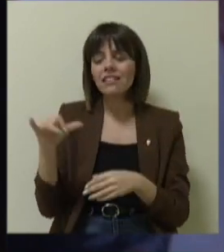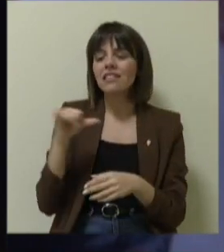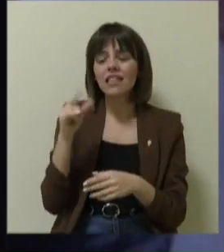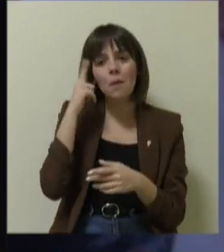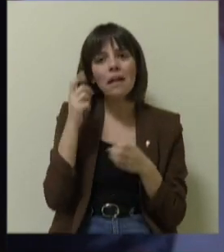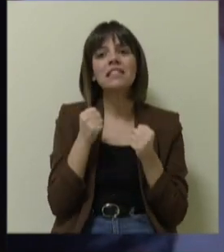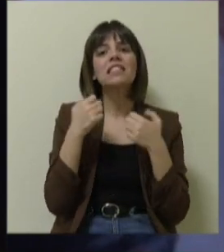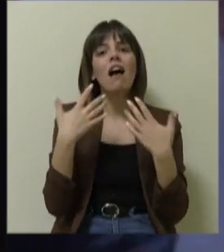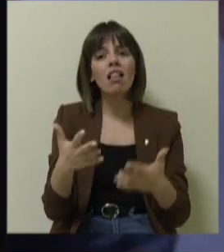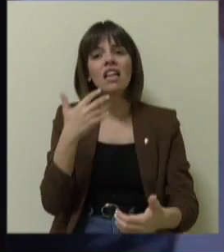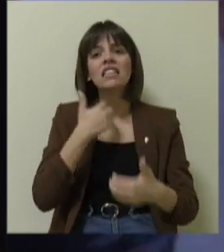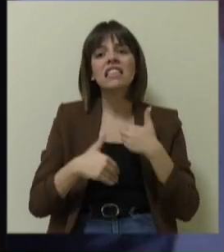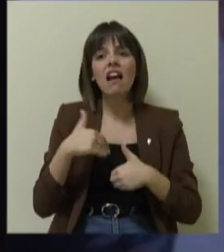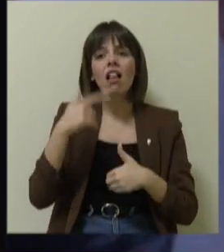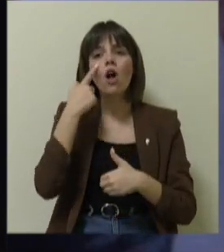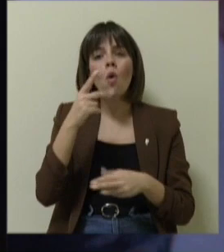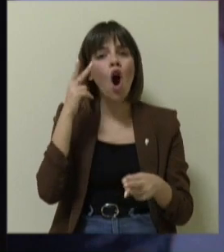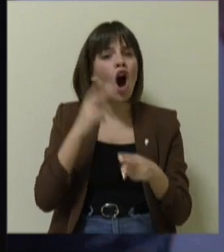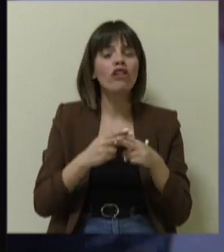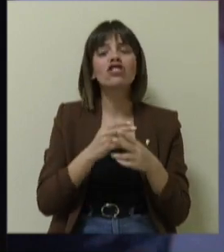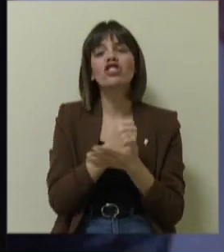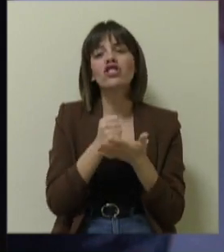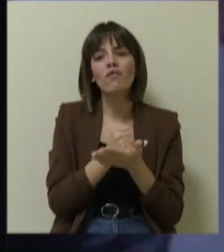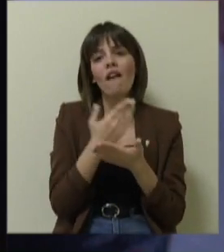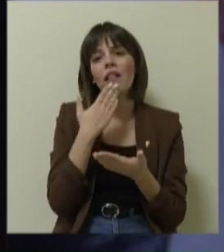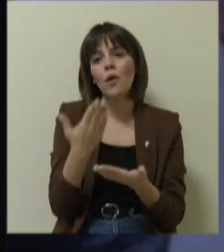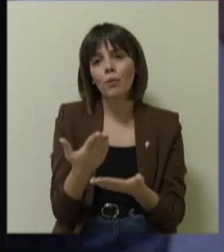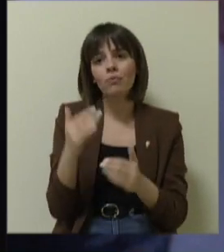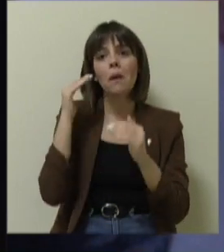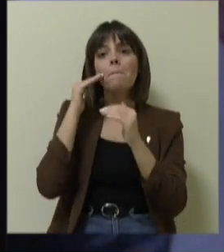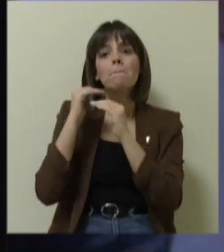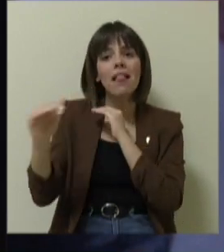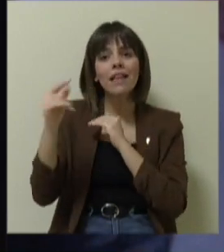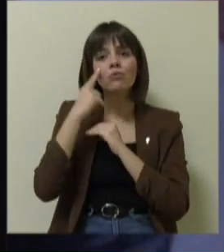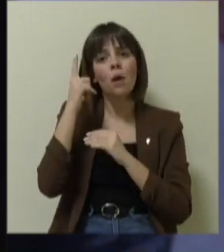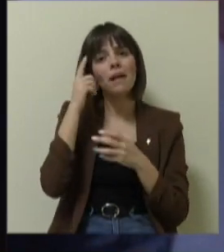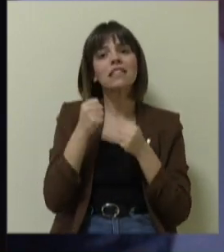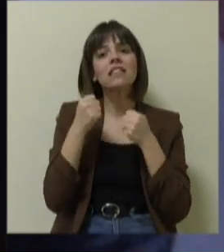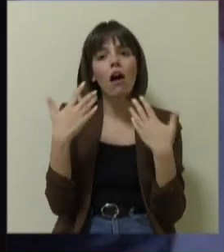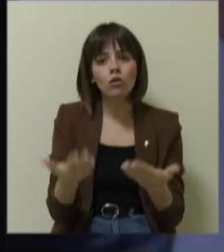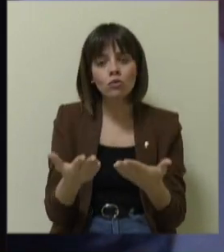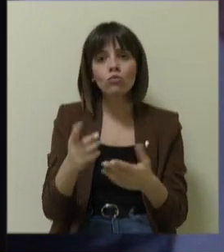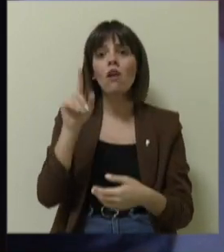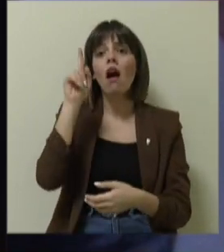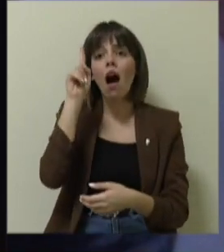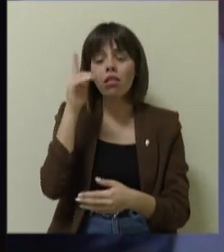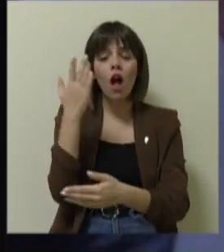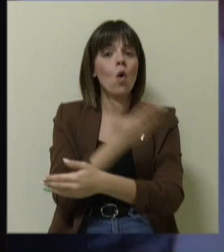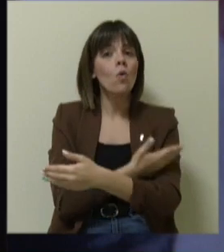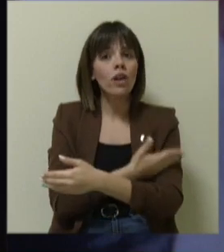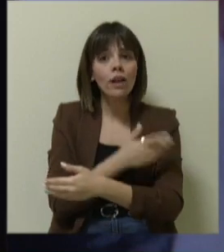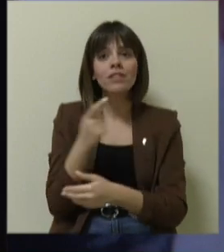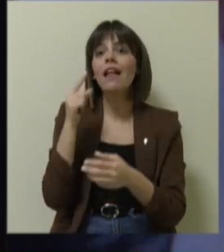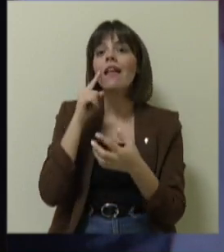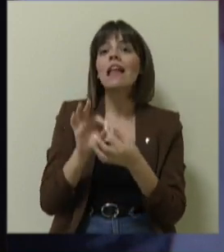yakınlarına başsağlığı, yaralılara acil şifa diliyorum. Milletimizin başı sağ olsun, Allah ülkemize